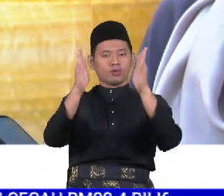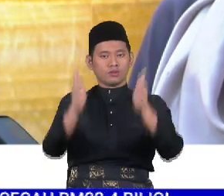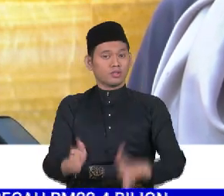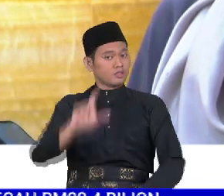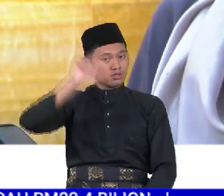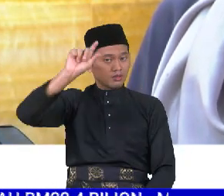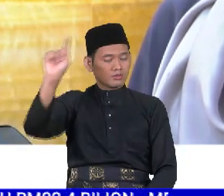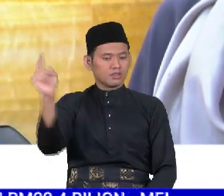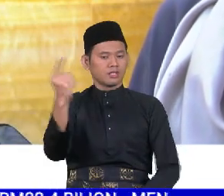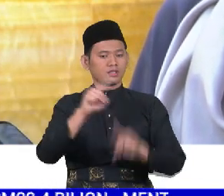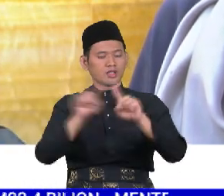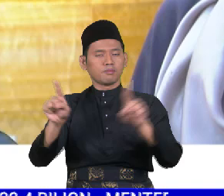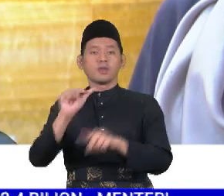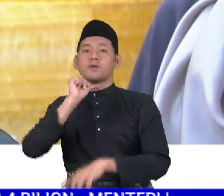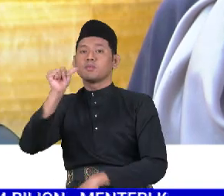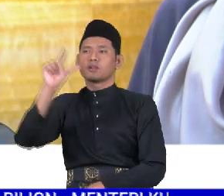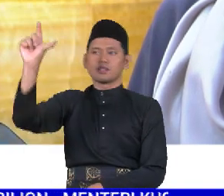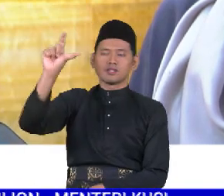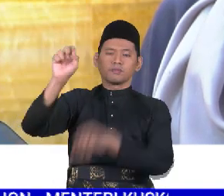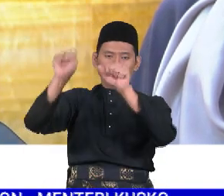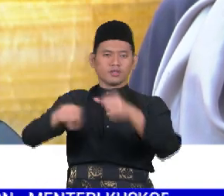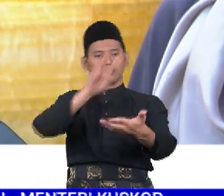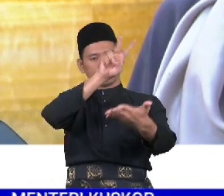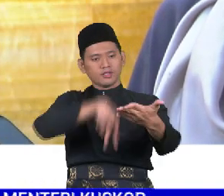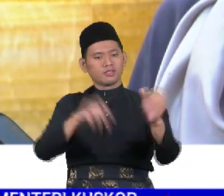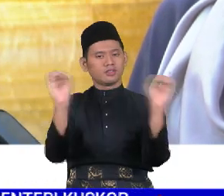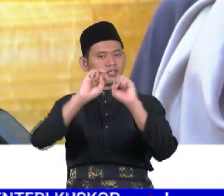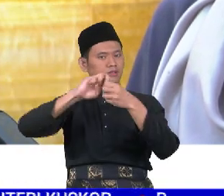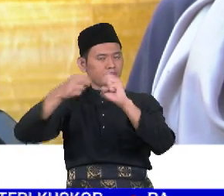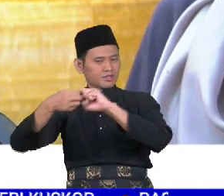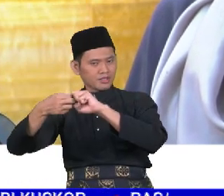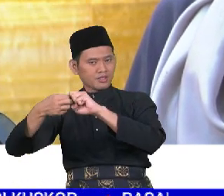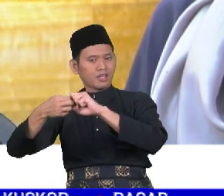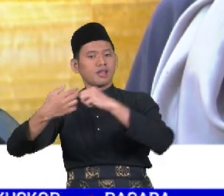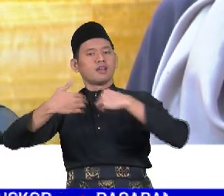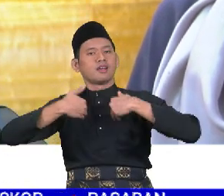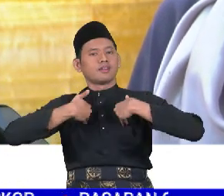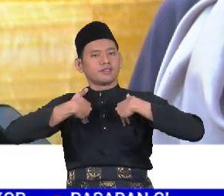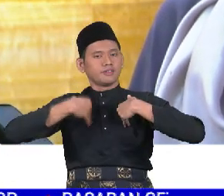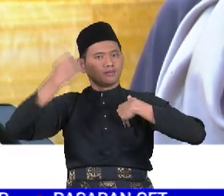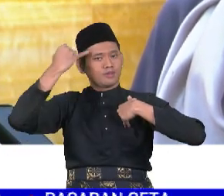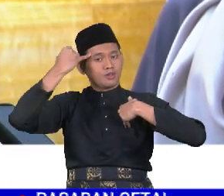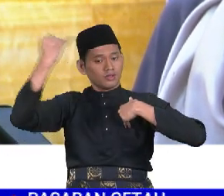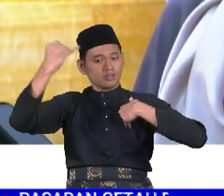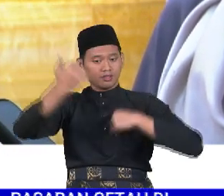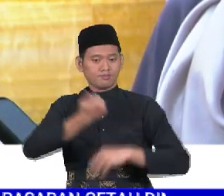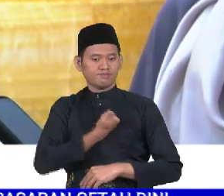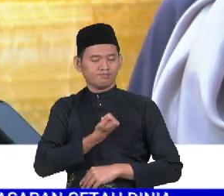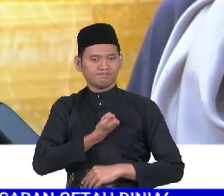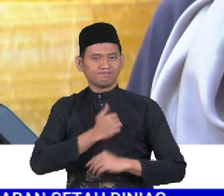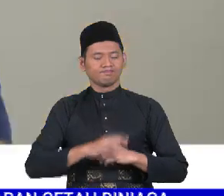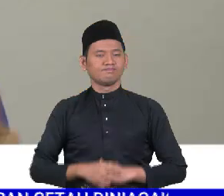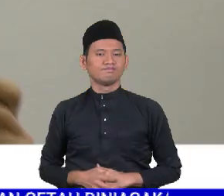Muslim saja. Non-Muslim juga boleh baca dan tidak ada masalah kerana dia the art of knowledge ataupun the beauty of knowledge itu sendiri.